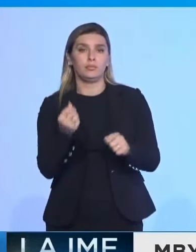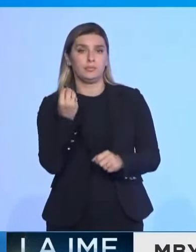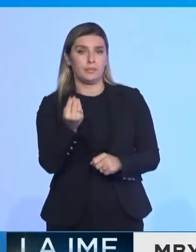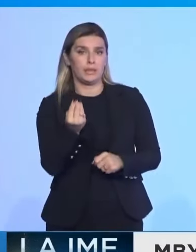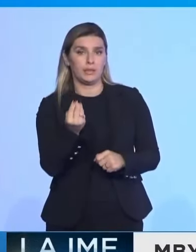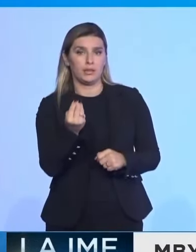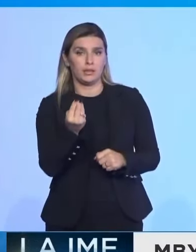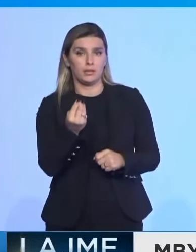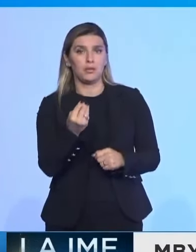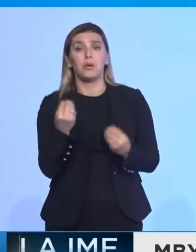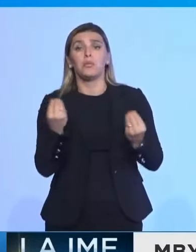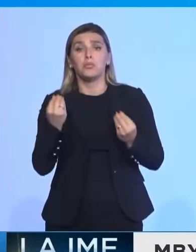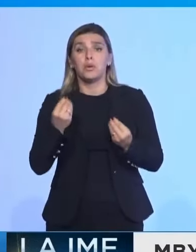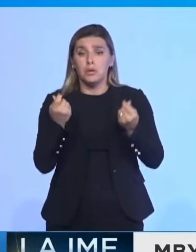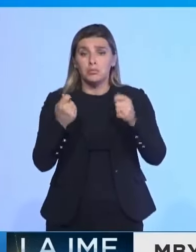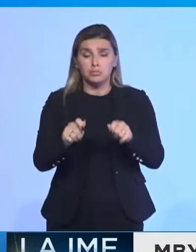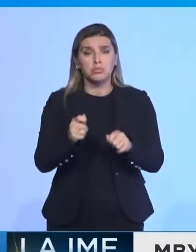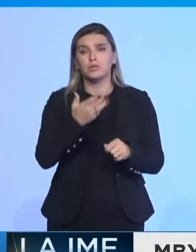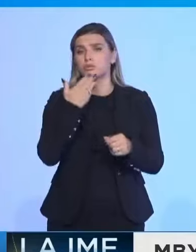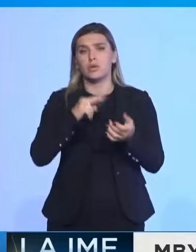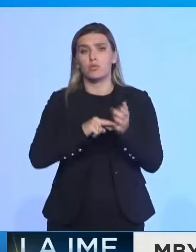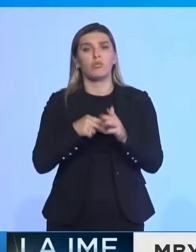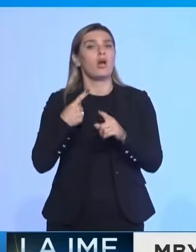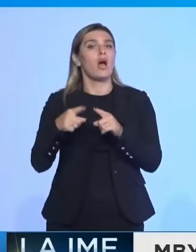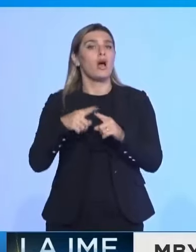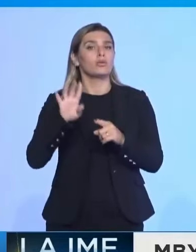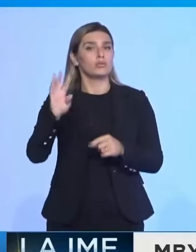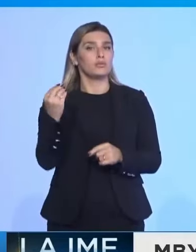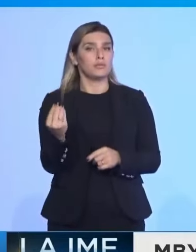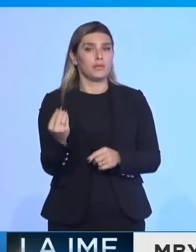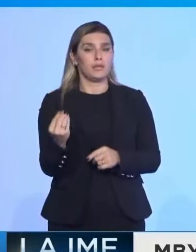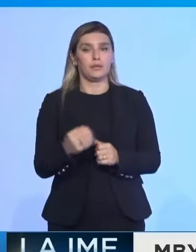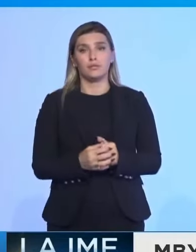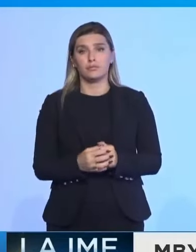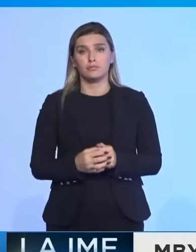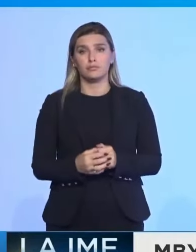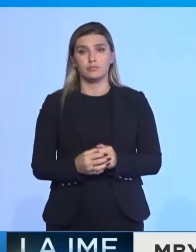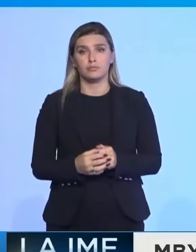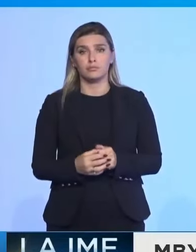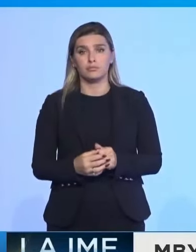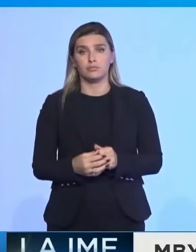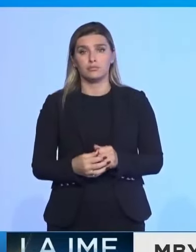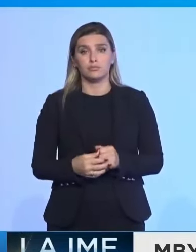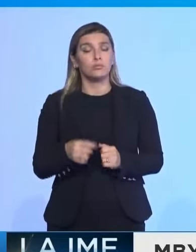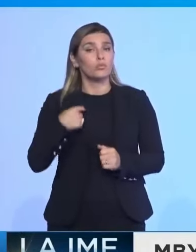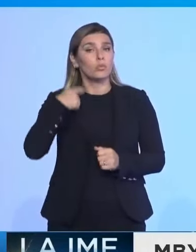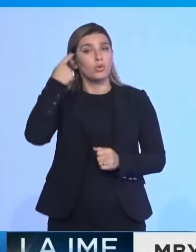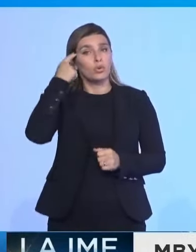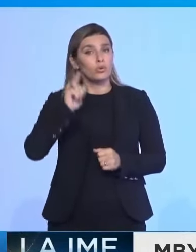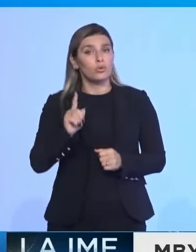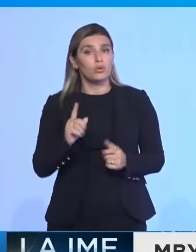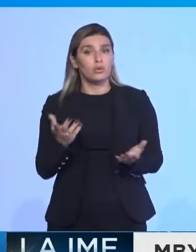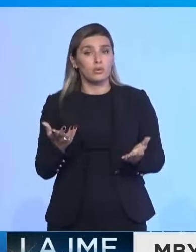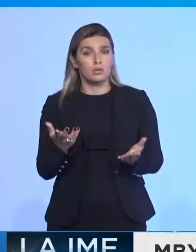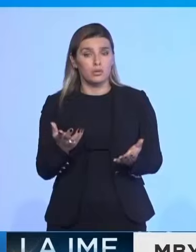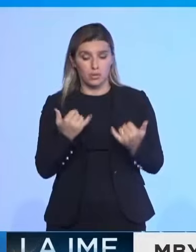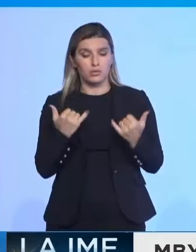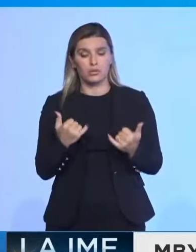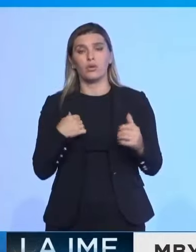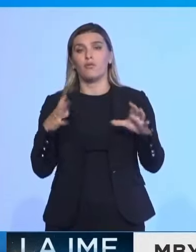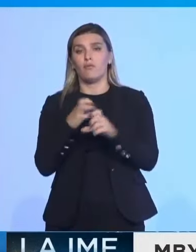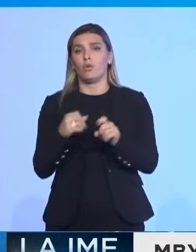për ndryshe pëse blokohet rruga, ata ka nërësyën e vetë dhe shumë mirë bojnë. Nuk e në njëftim, edhe sot dhe iki bitës. Shukje. Do ikni? Pa.